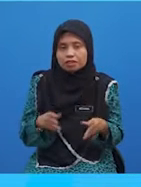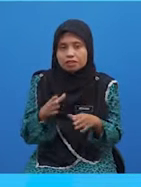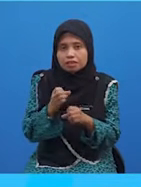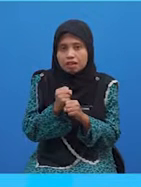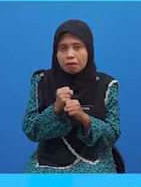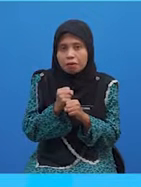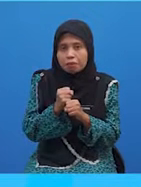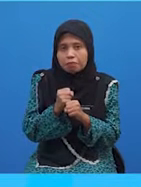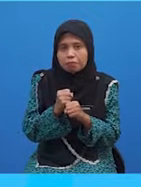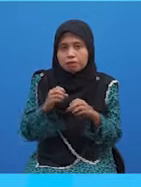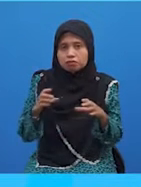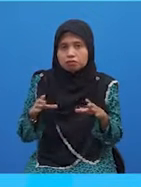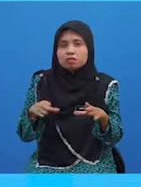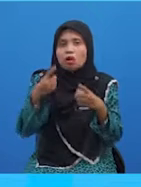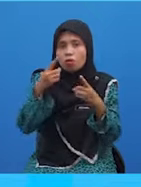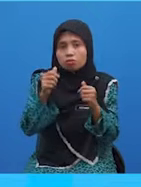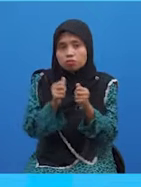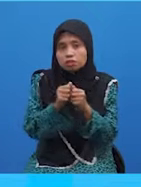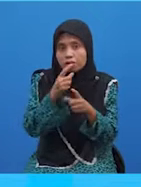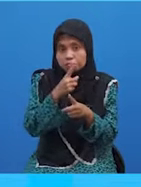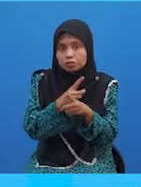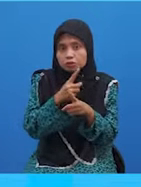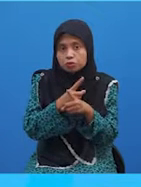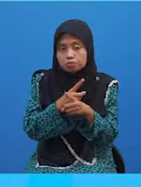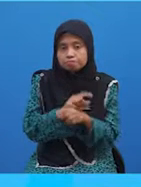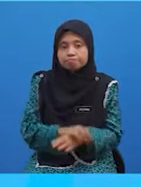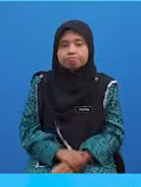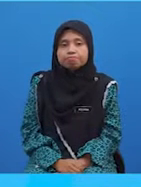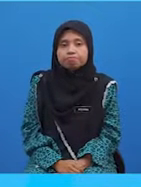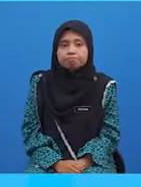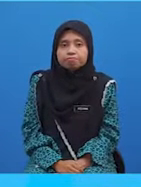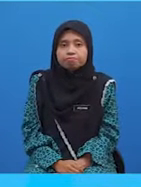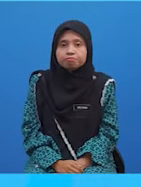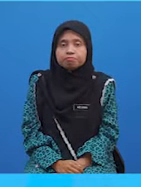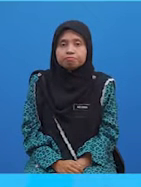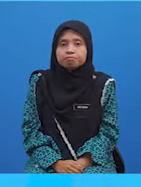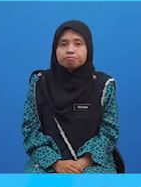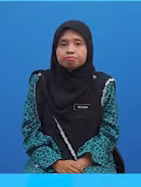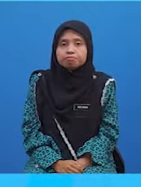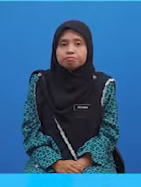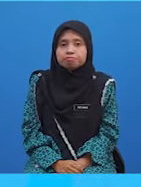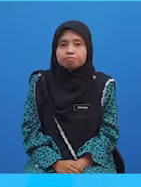dapat merangka jawapan dengan merujuk catatan nota pelajaran tadi.